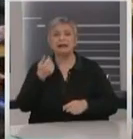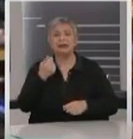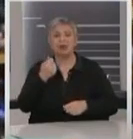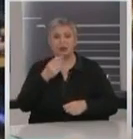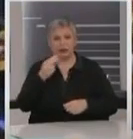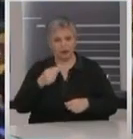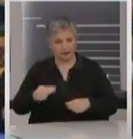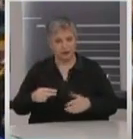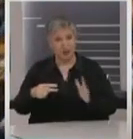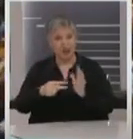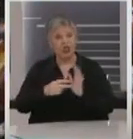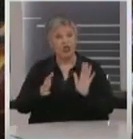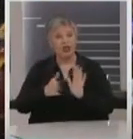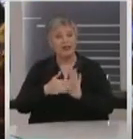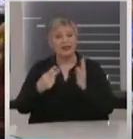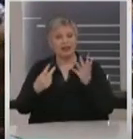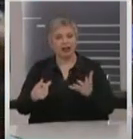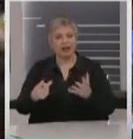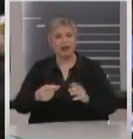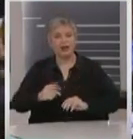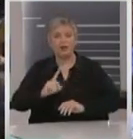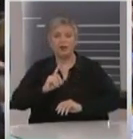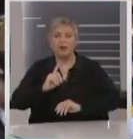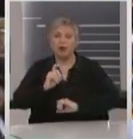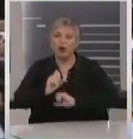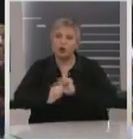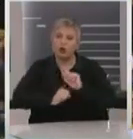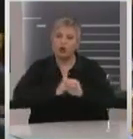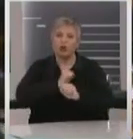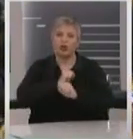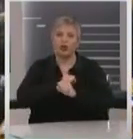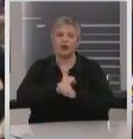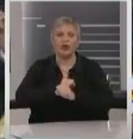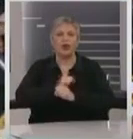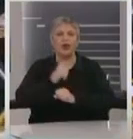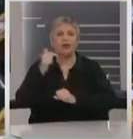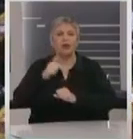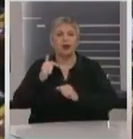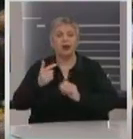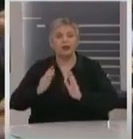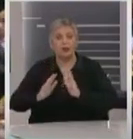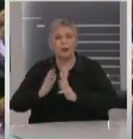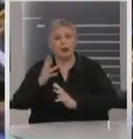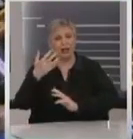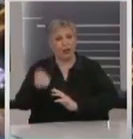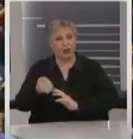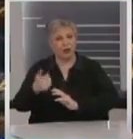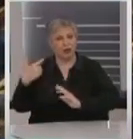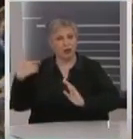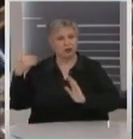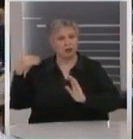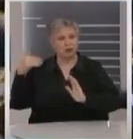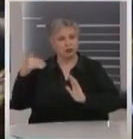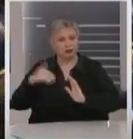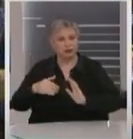το πρώτο έτος ουσιαστικής ανάπτυξης μετά από σειρά χρόνων ύφεσης. Ανάπτυξη για 3 διαδοχικά